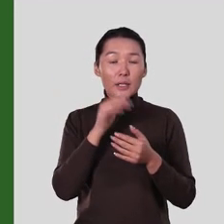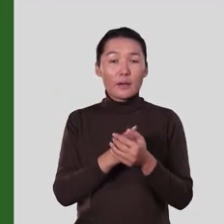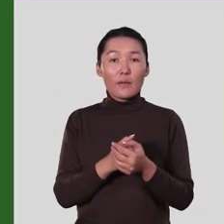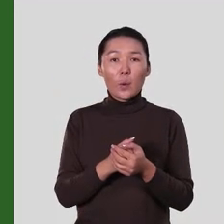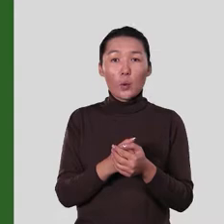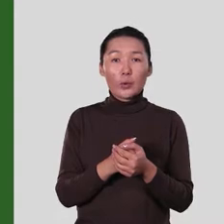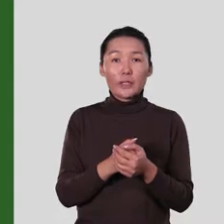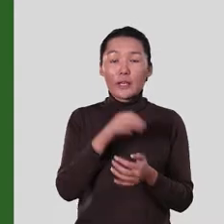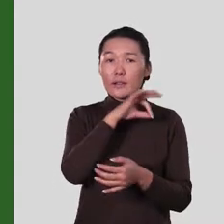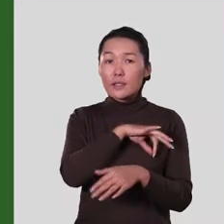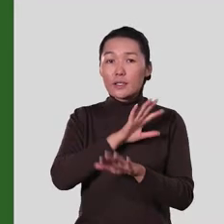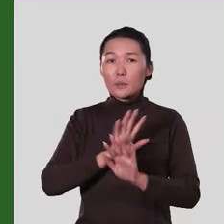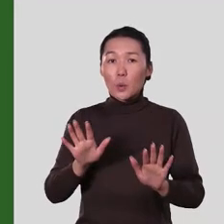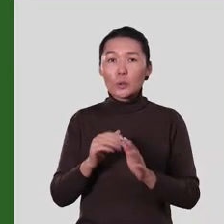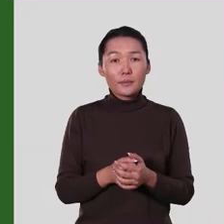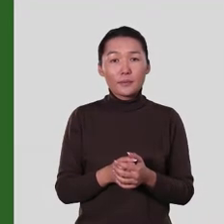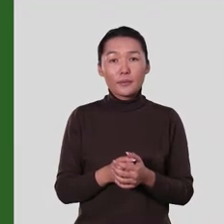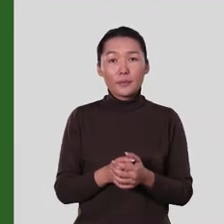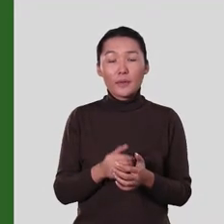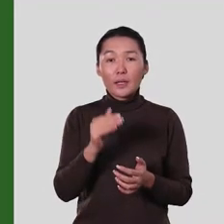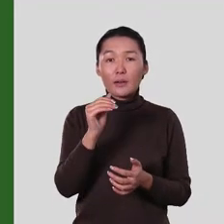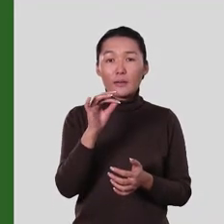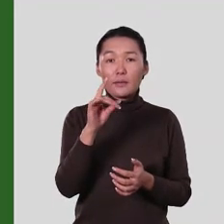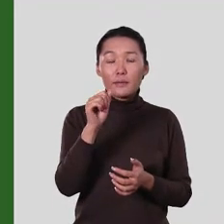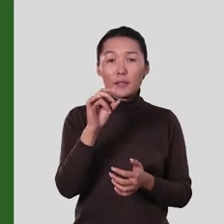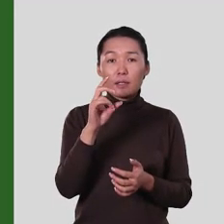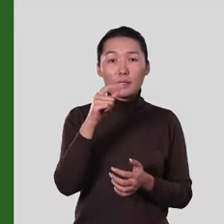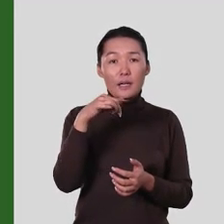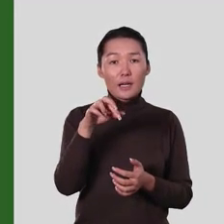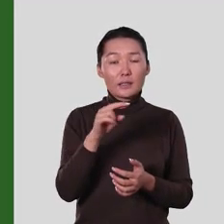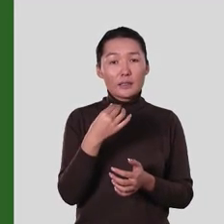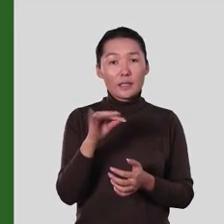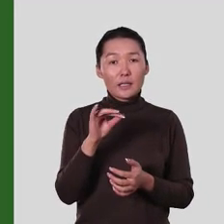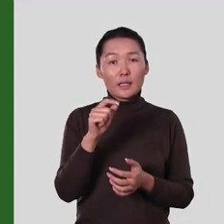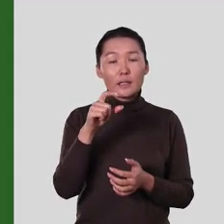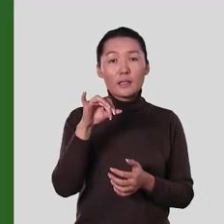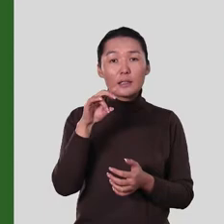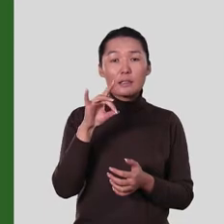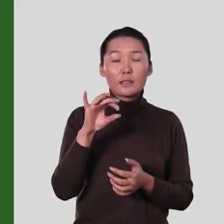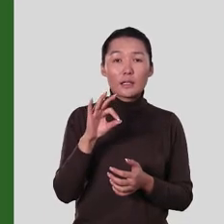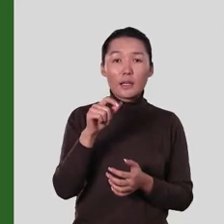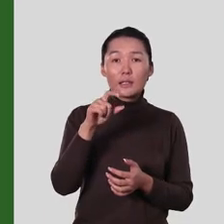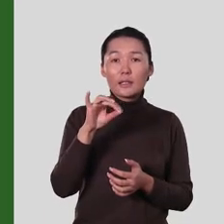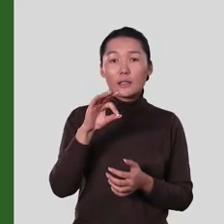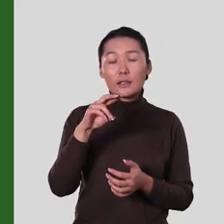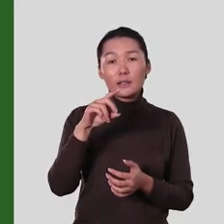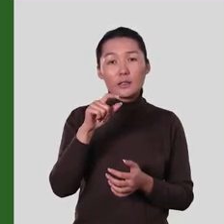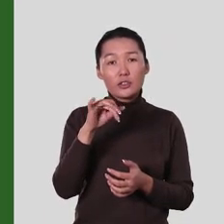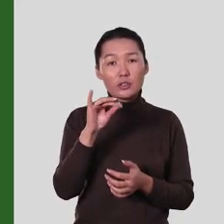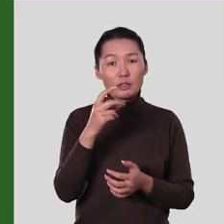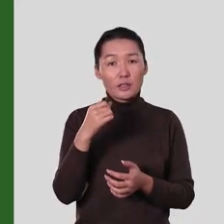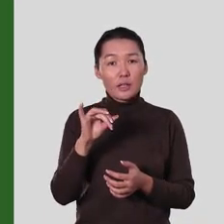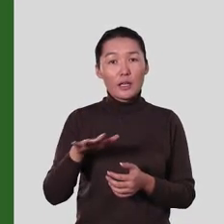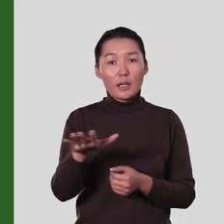практически не используются. Ферганский гидрогеологический регион расположен на